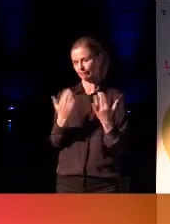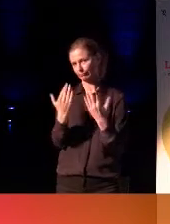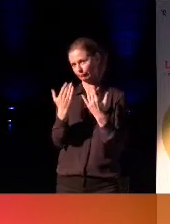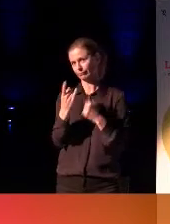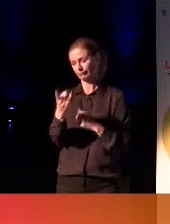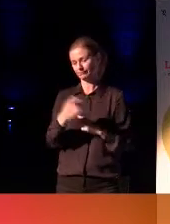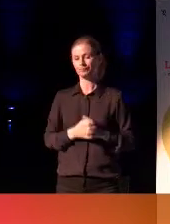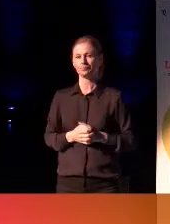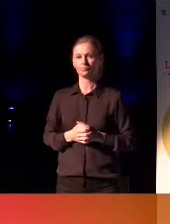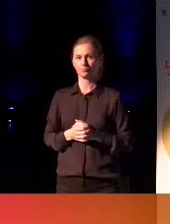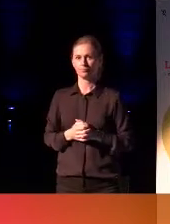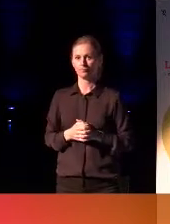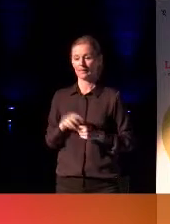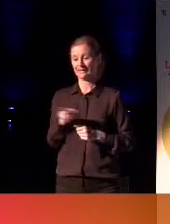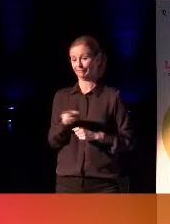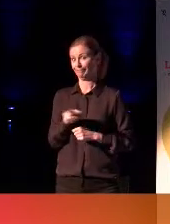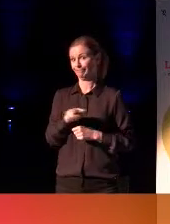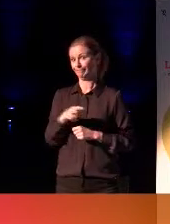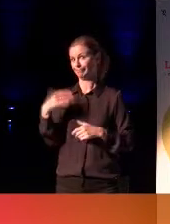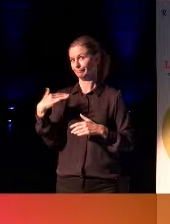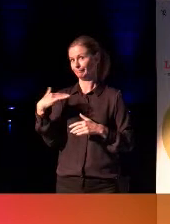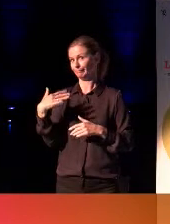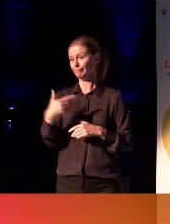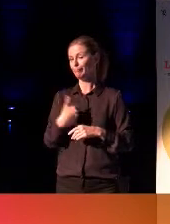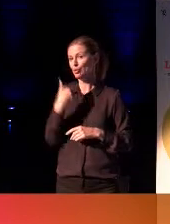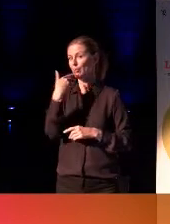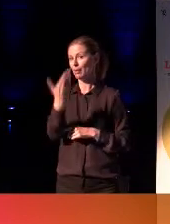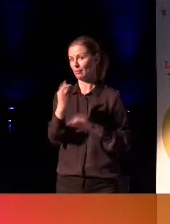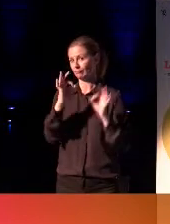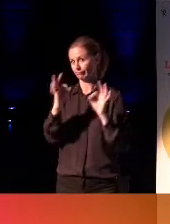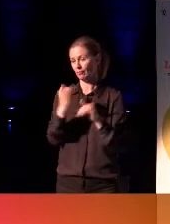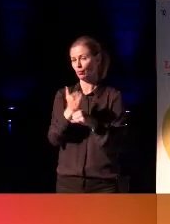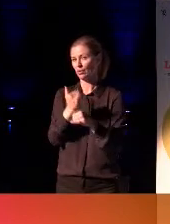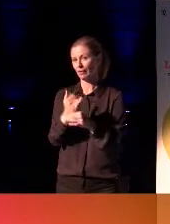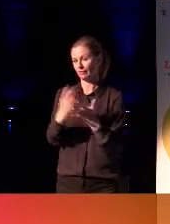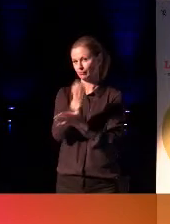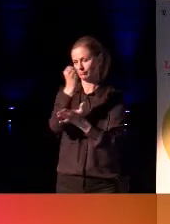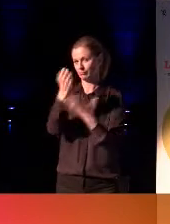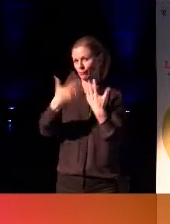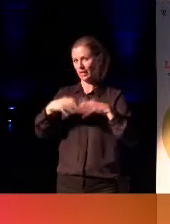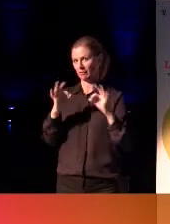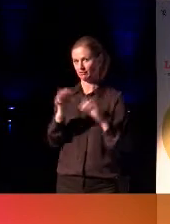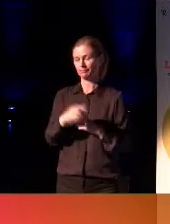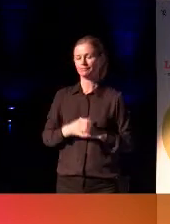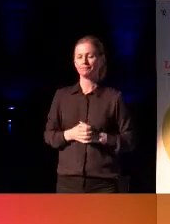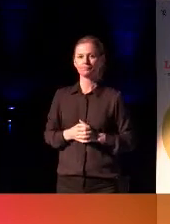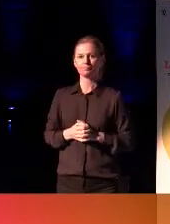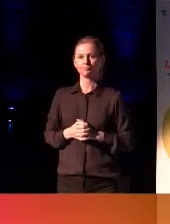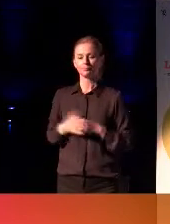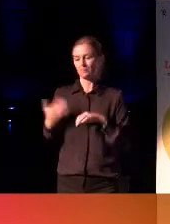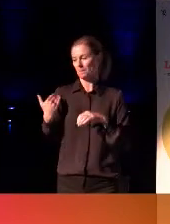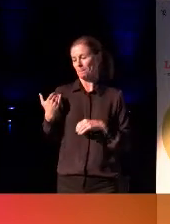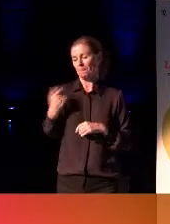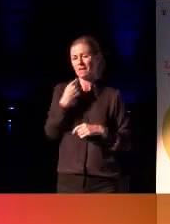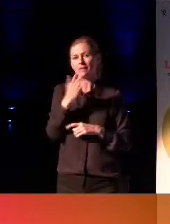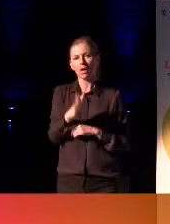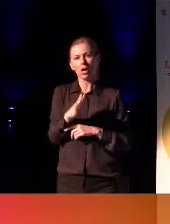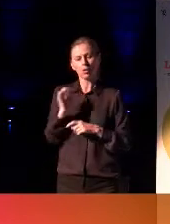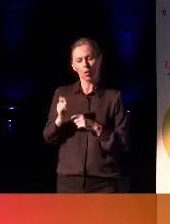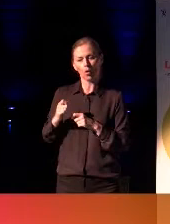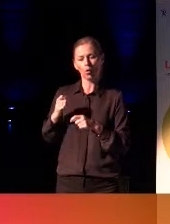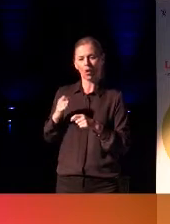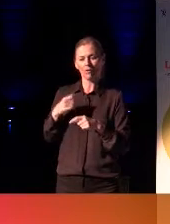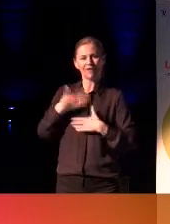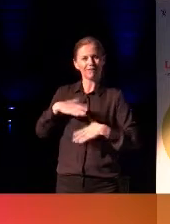helse. For her står det veldig mye bra om hvordan dette virker til det beste. Så sa jeg det at det begynner nå å rulle